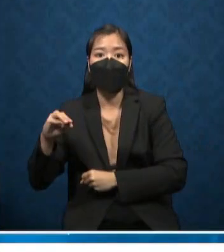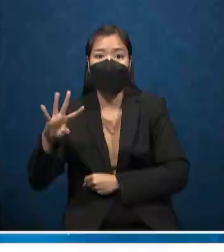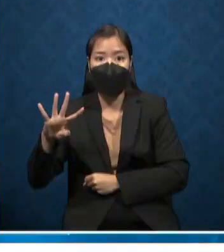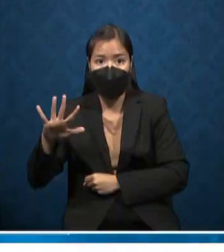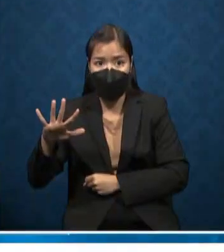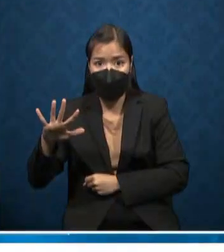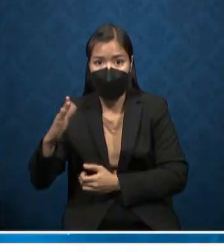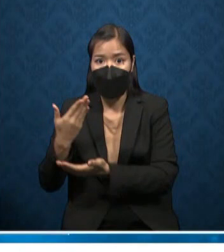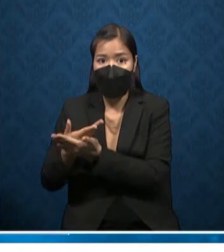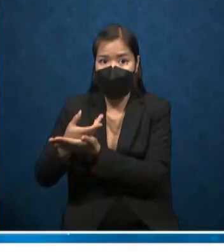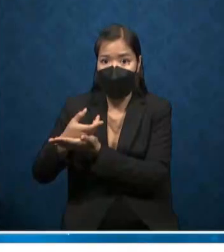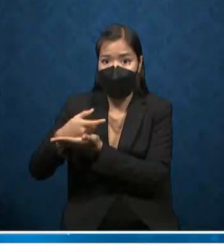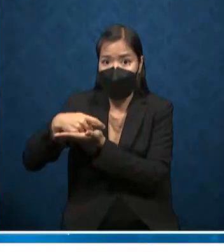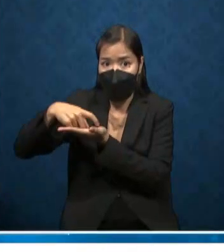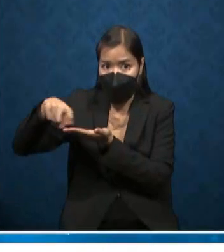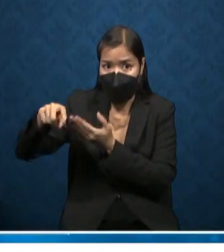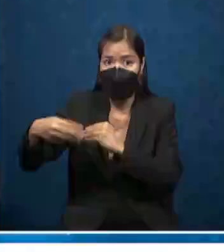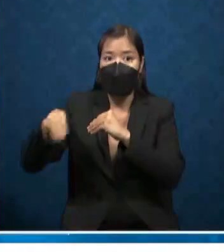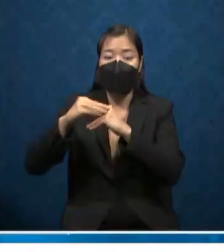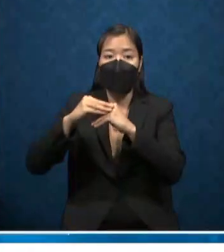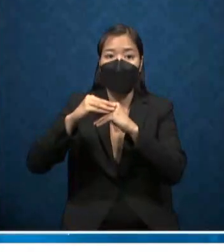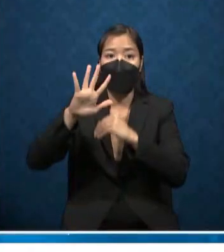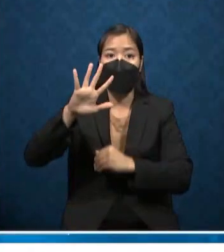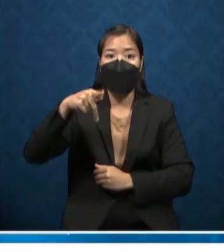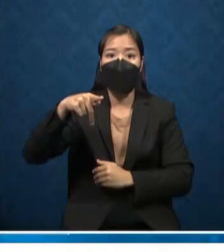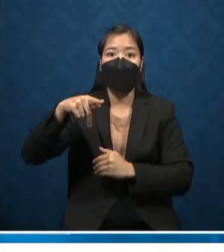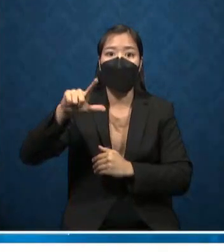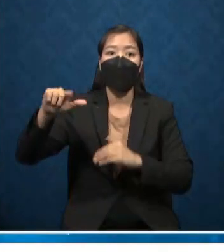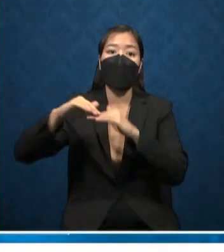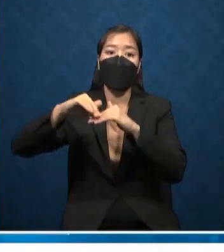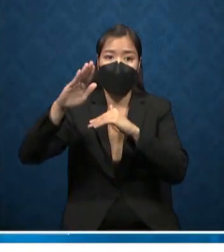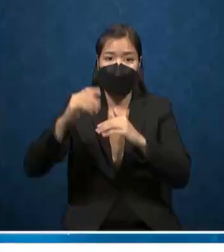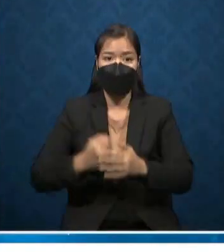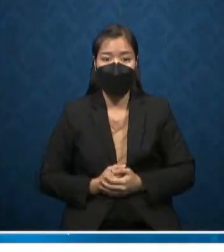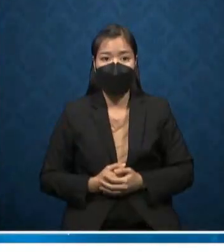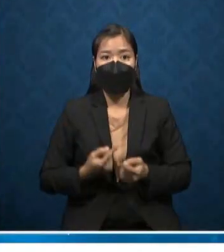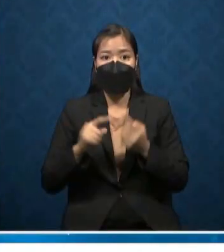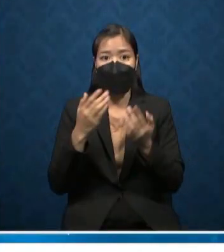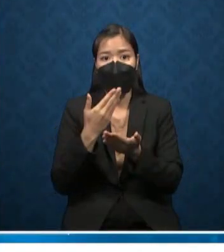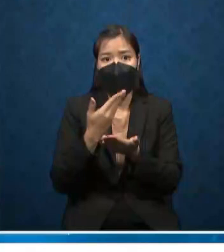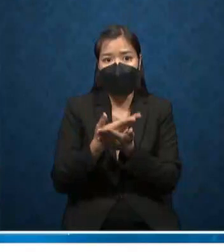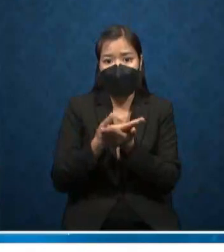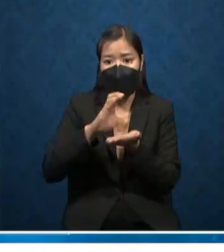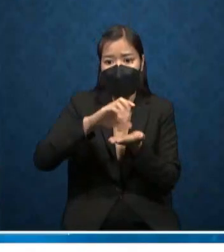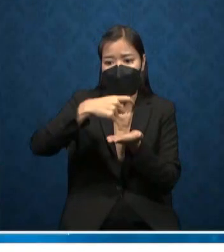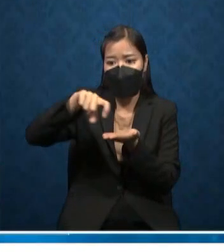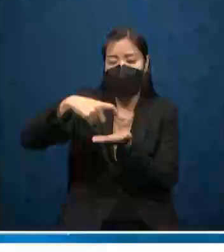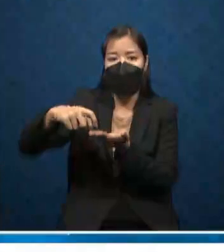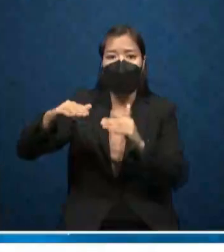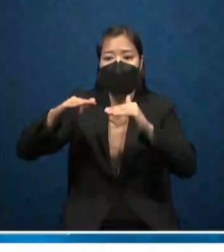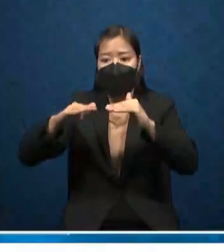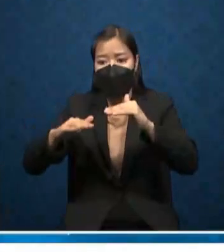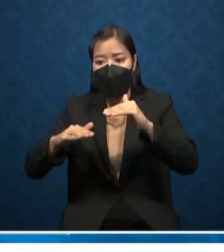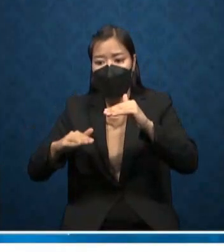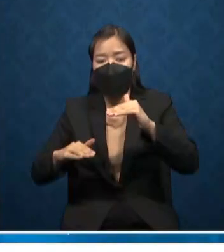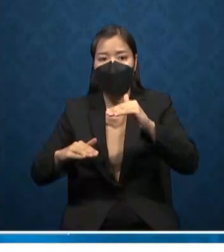อีก 5,296 ล้านนะครับแต่ว่าสัดส่วนในการโอนก็ลดลงนะครับ